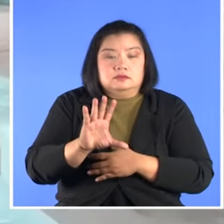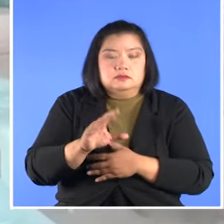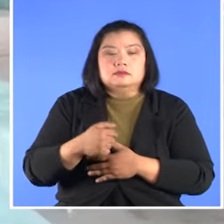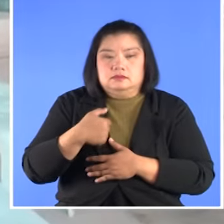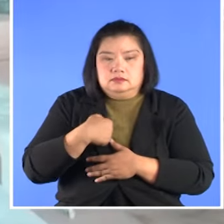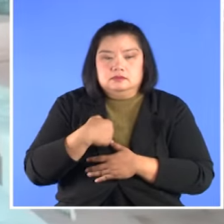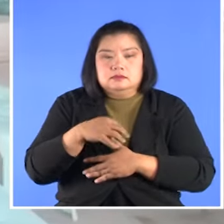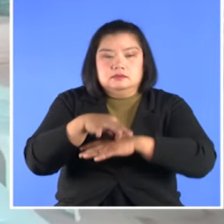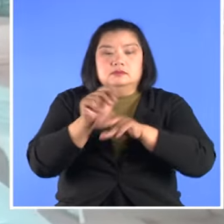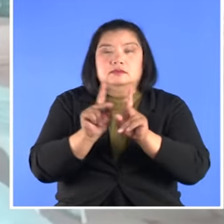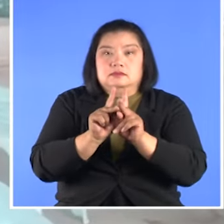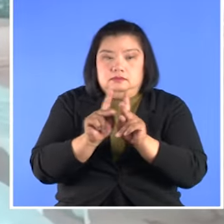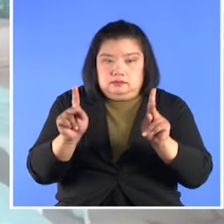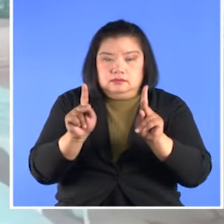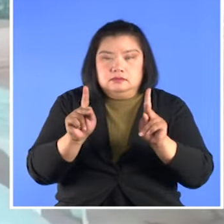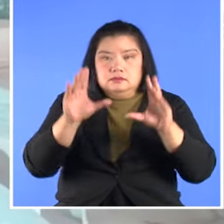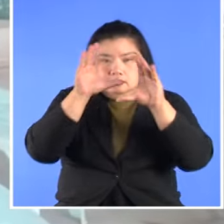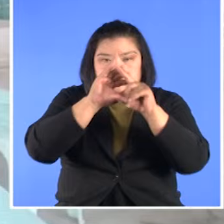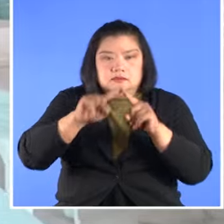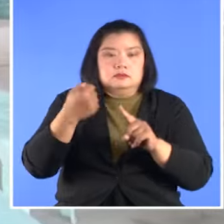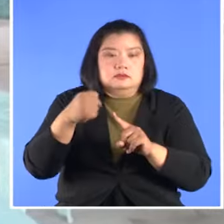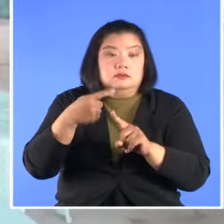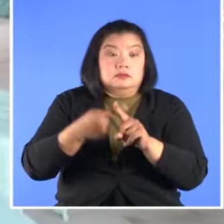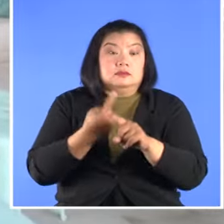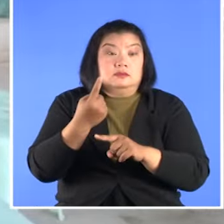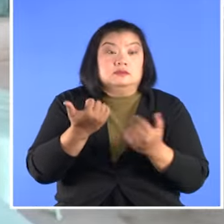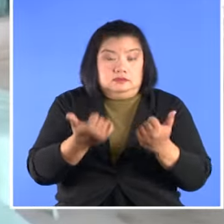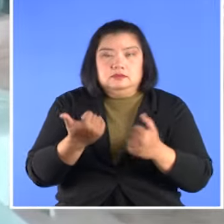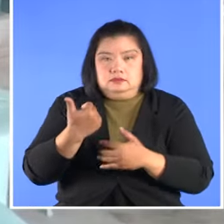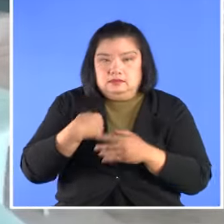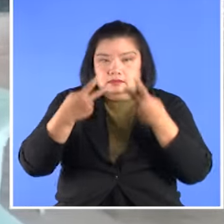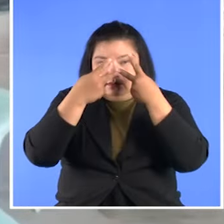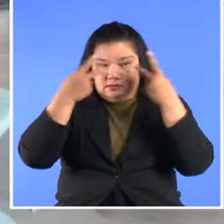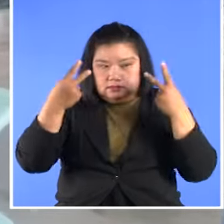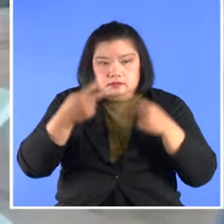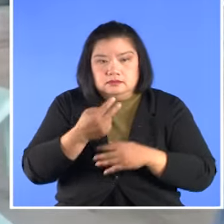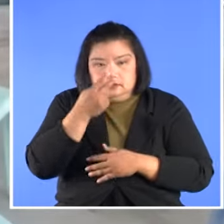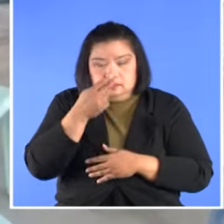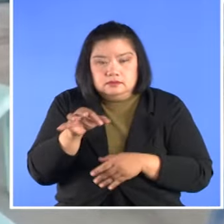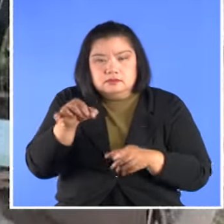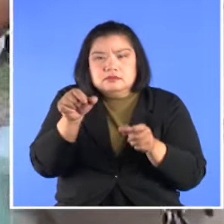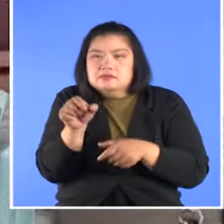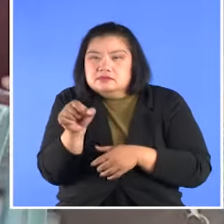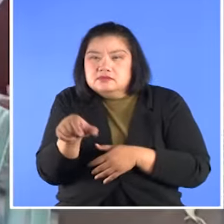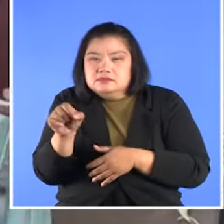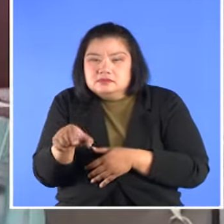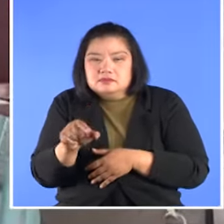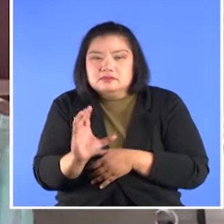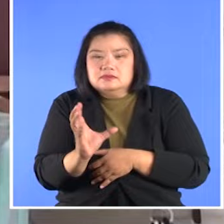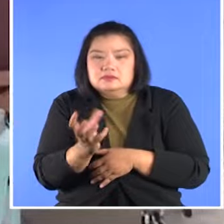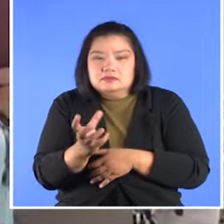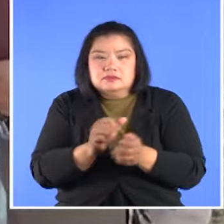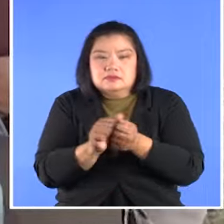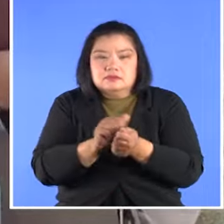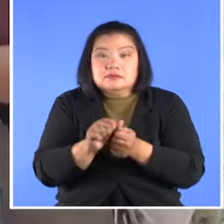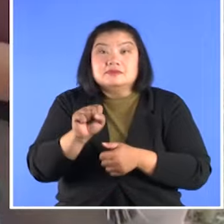กลางดึก 10มกราคมคนร้ายเข้ามางัดเครื่องซักผ้าคือเป็นลักษณะแบบเครื่องซักผ้าหยอดเหรียญน่ะนะ